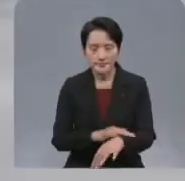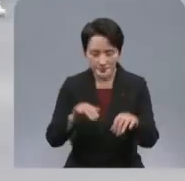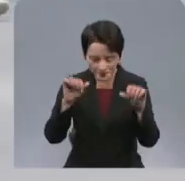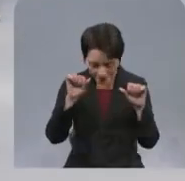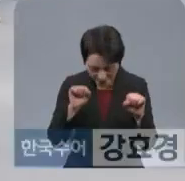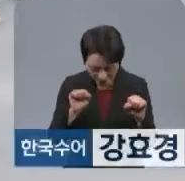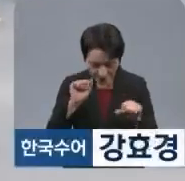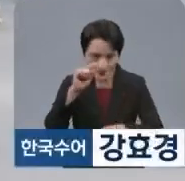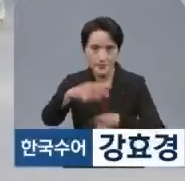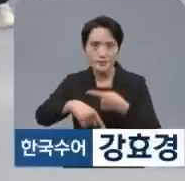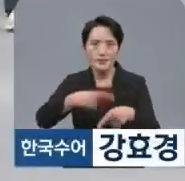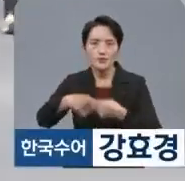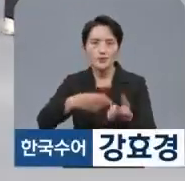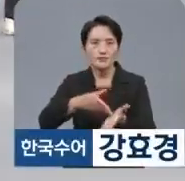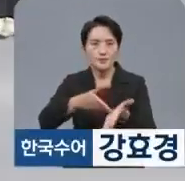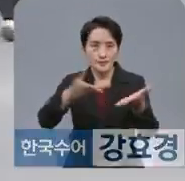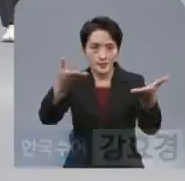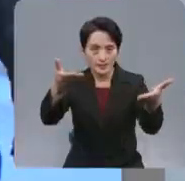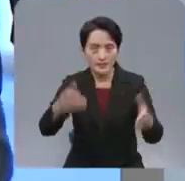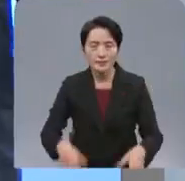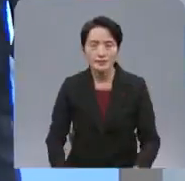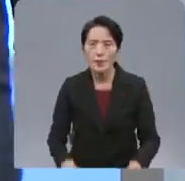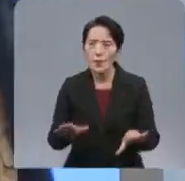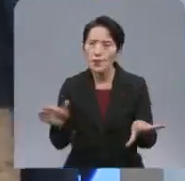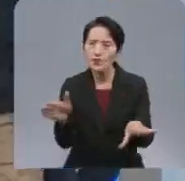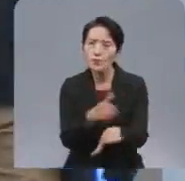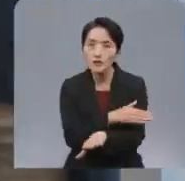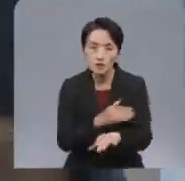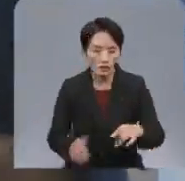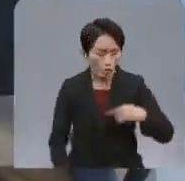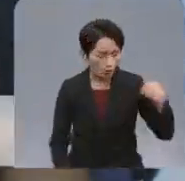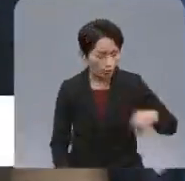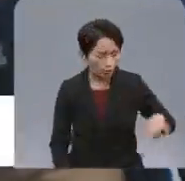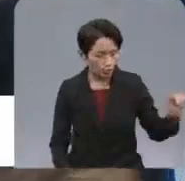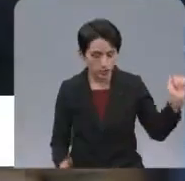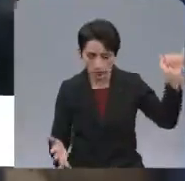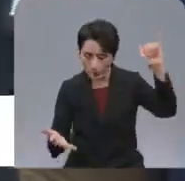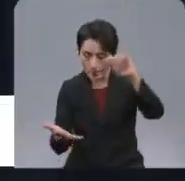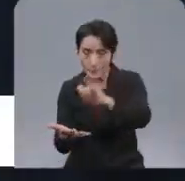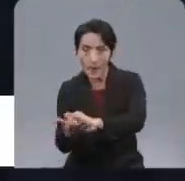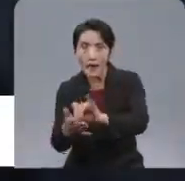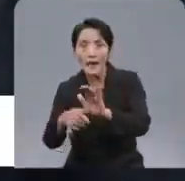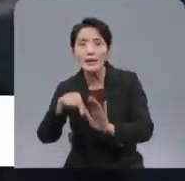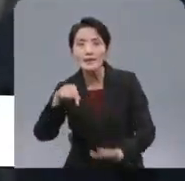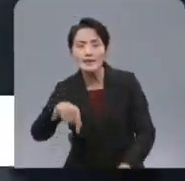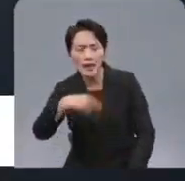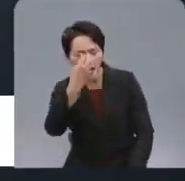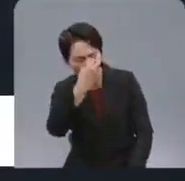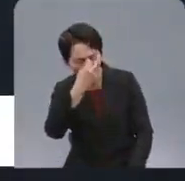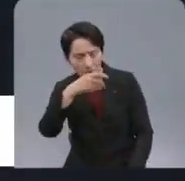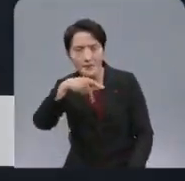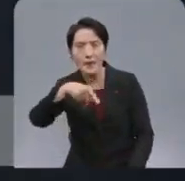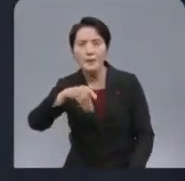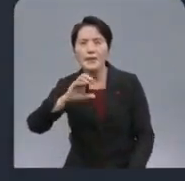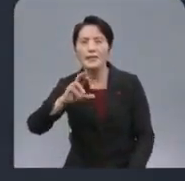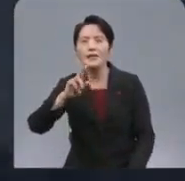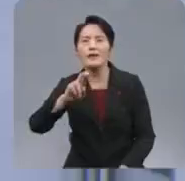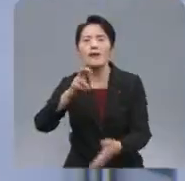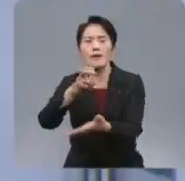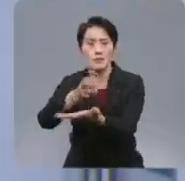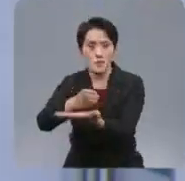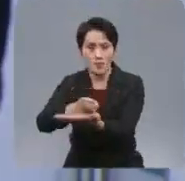2 января Республика Корея ужесточила карантинные ограничения для южнокорейских граждан иностранцев